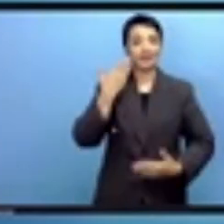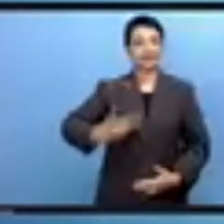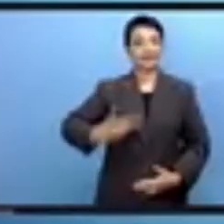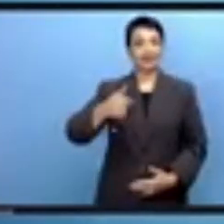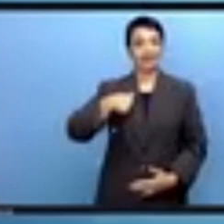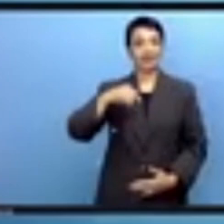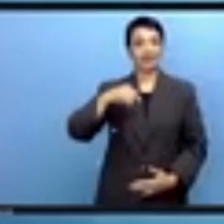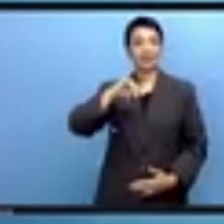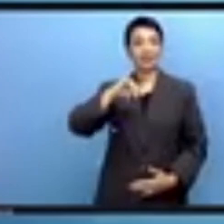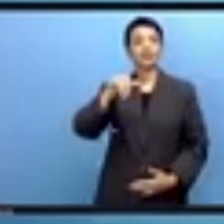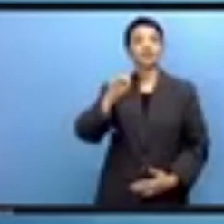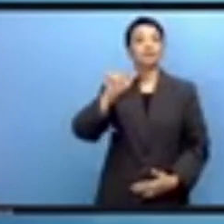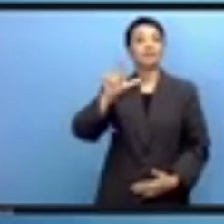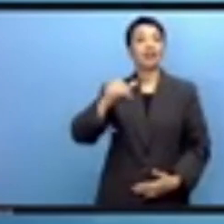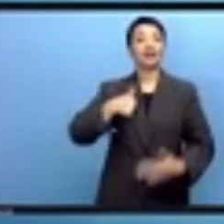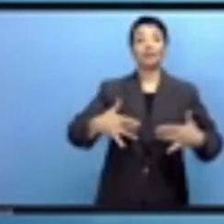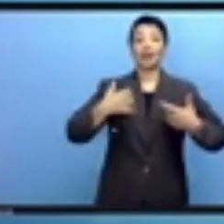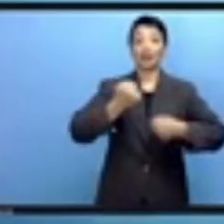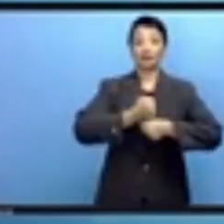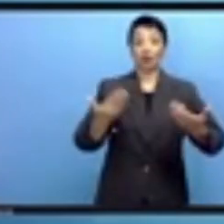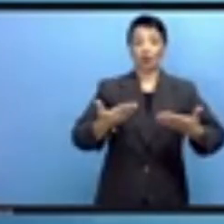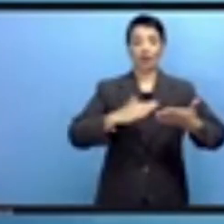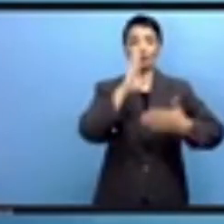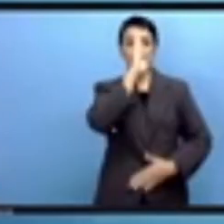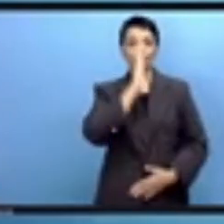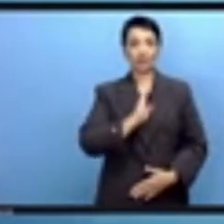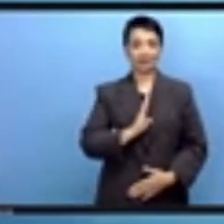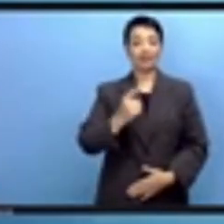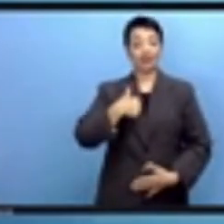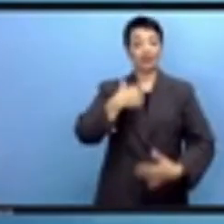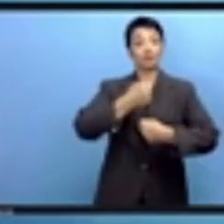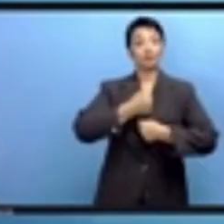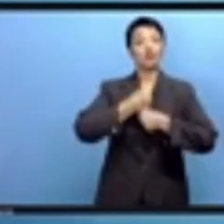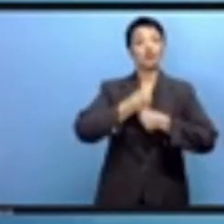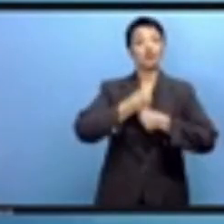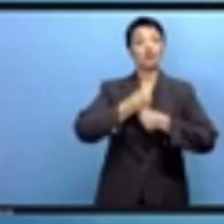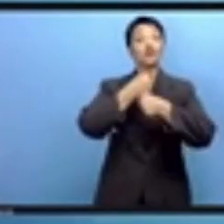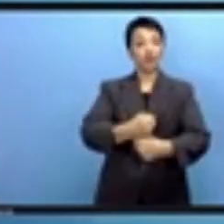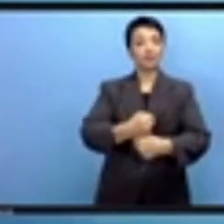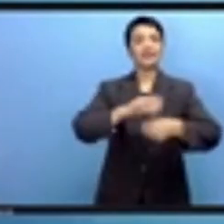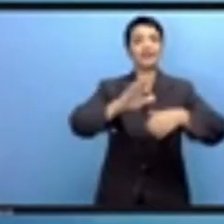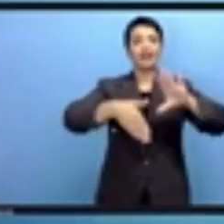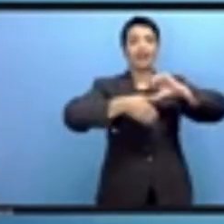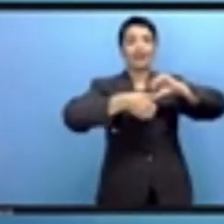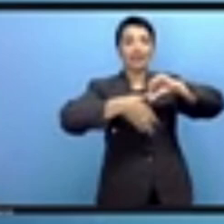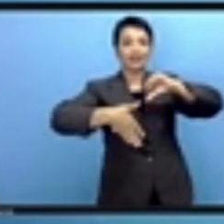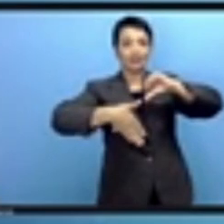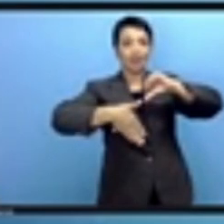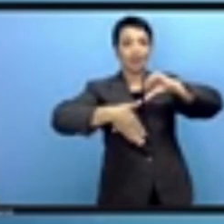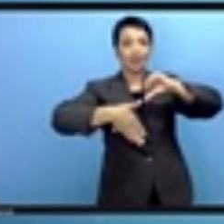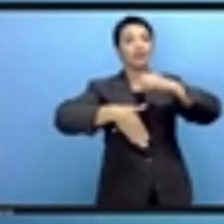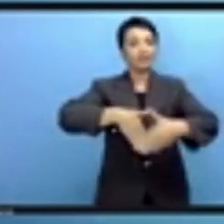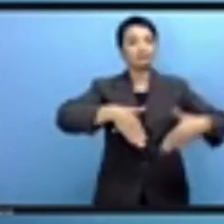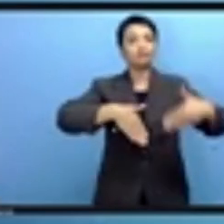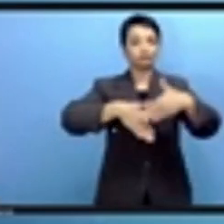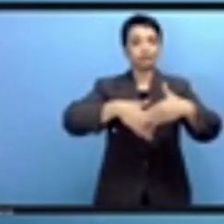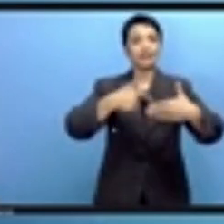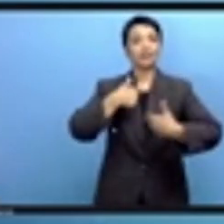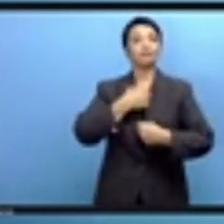是文宁 Lily， 我住在巴西，我今天代表拉丁美洲，